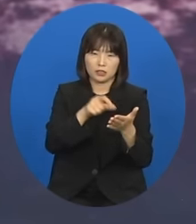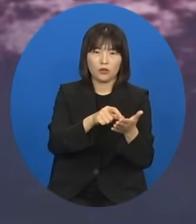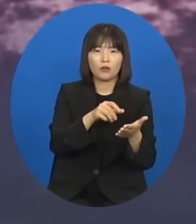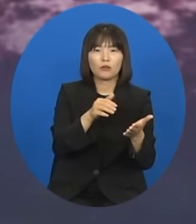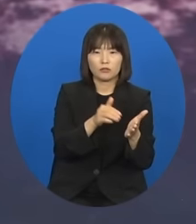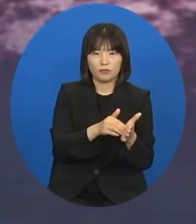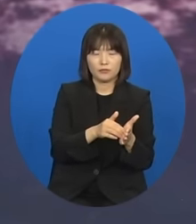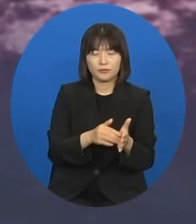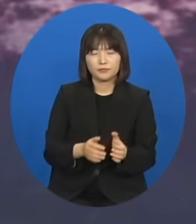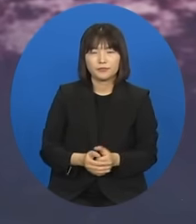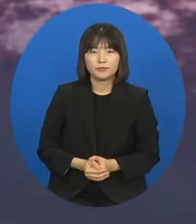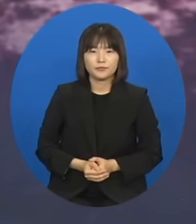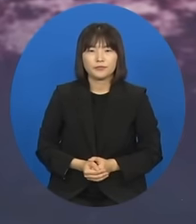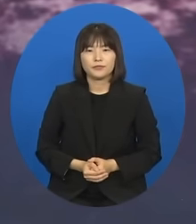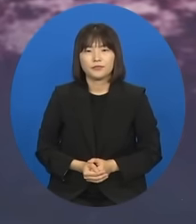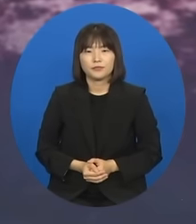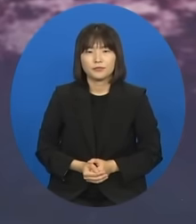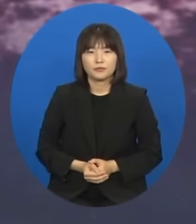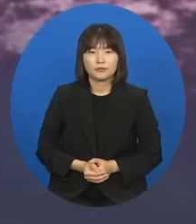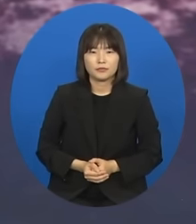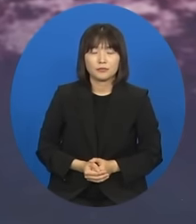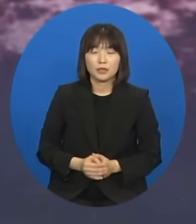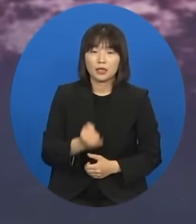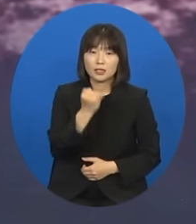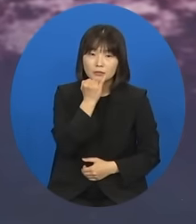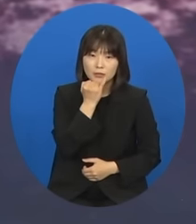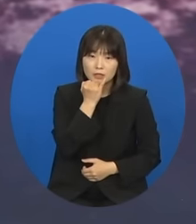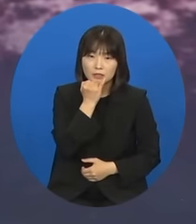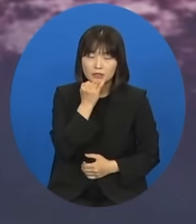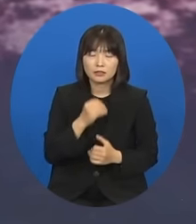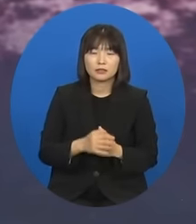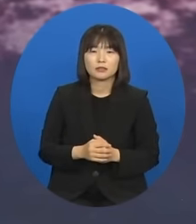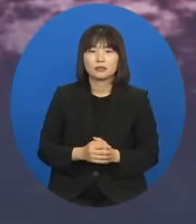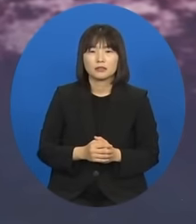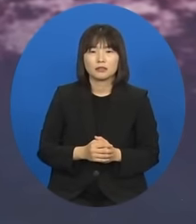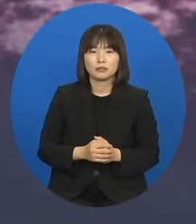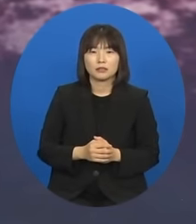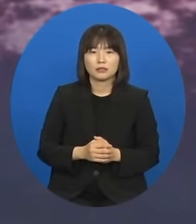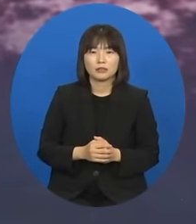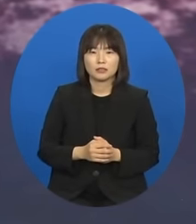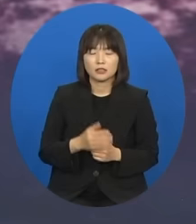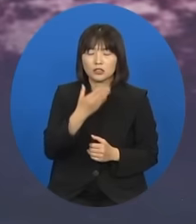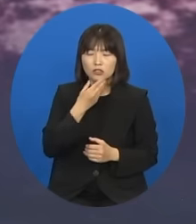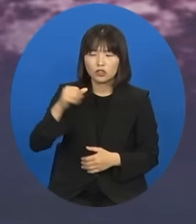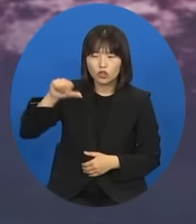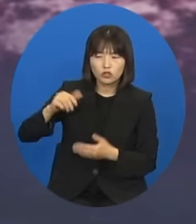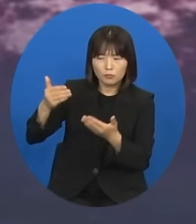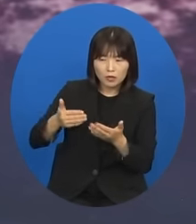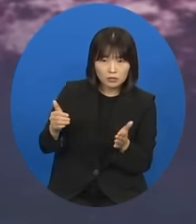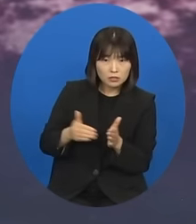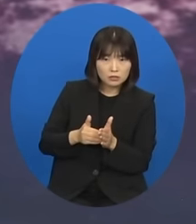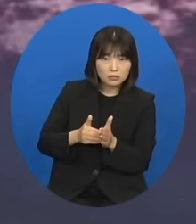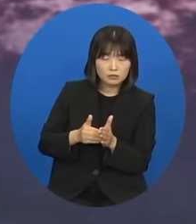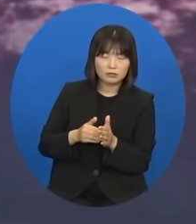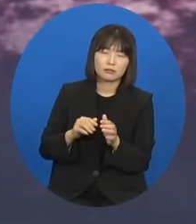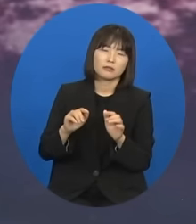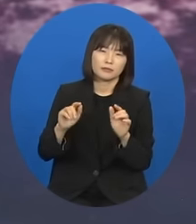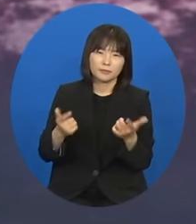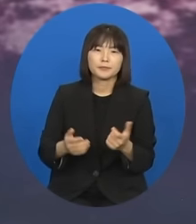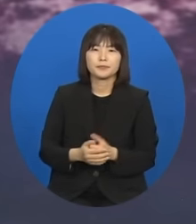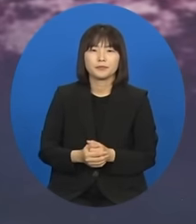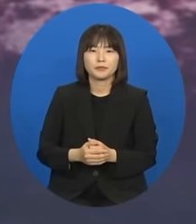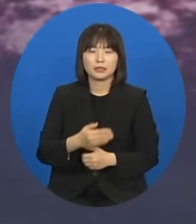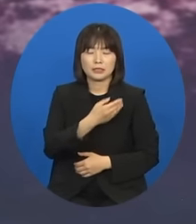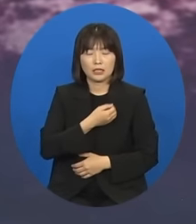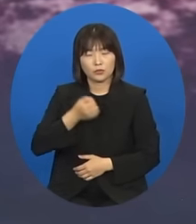자 그렇다면 리브가는 어떻게 되는가 리브가는 그의 말대로 저주받고 끝나는 것일까요 여러분 그렇지 않아요 사도